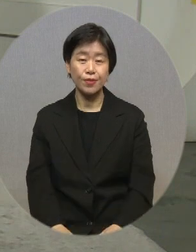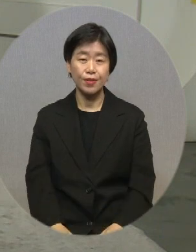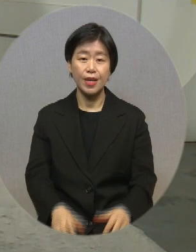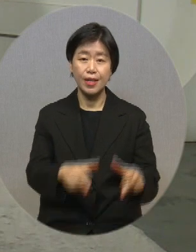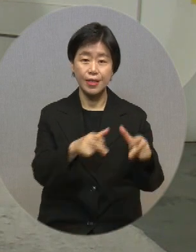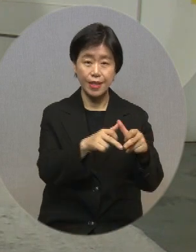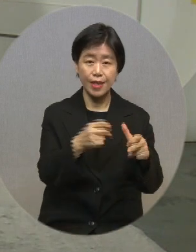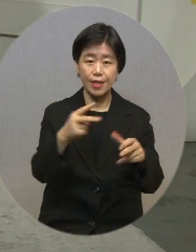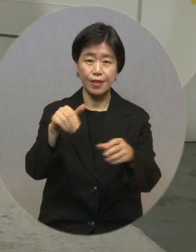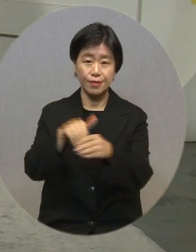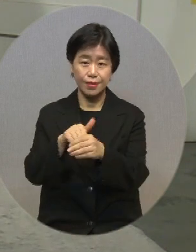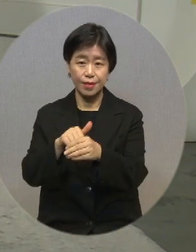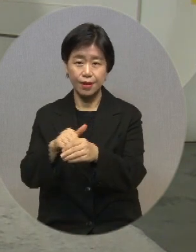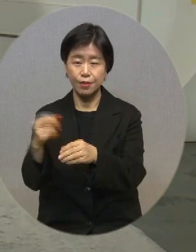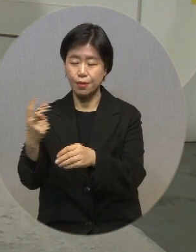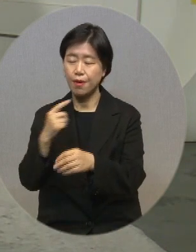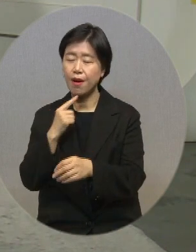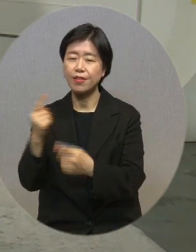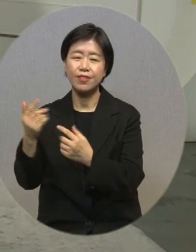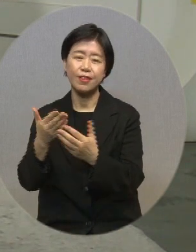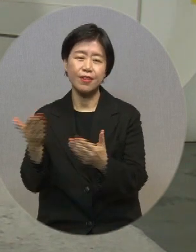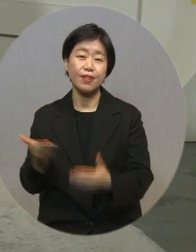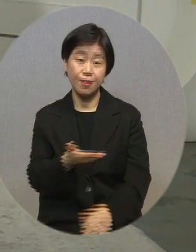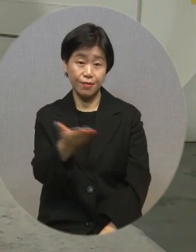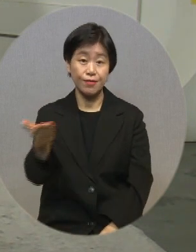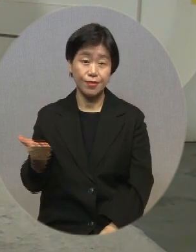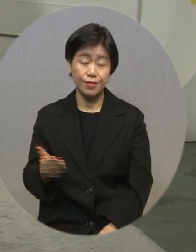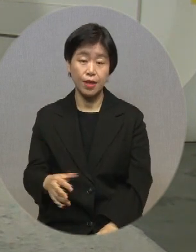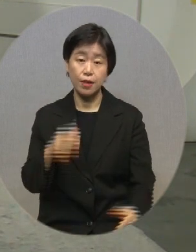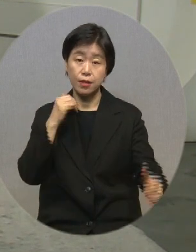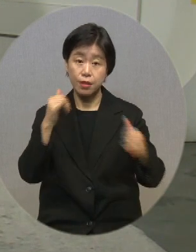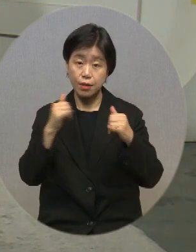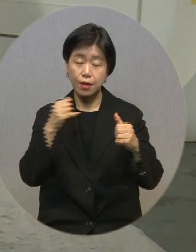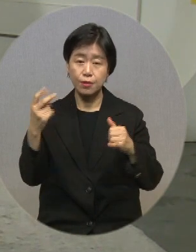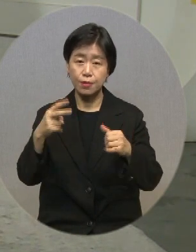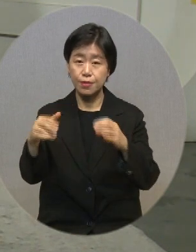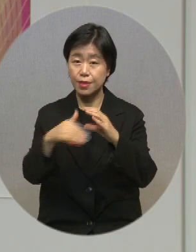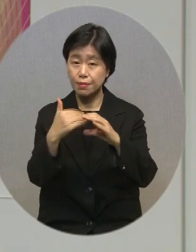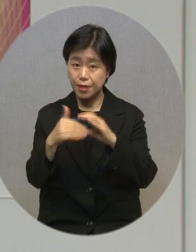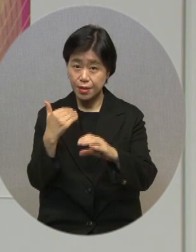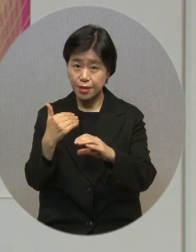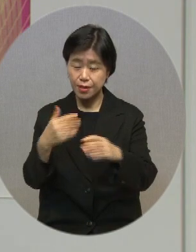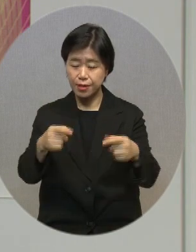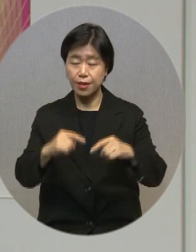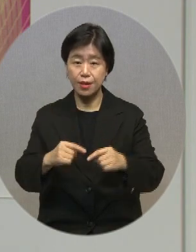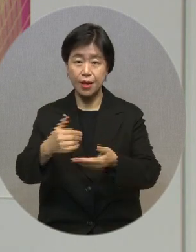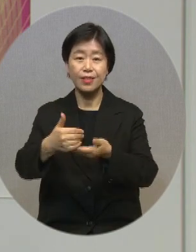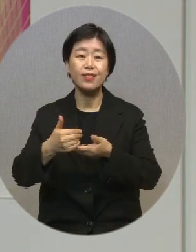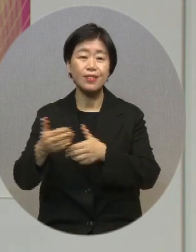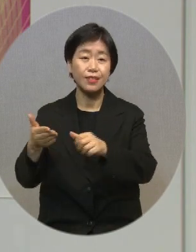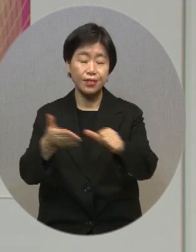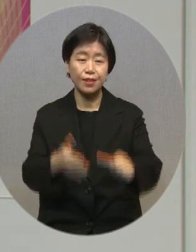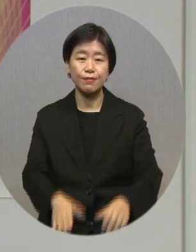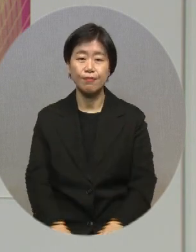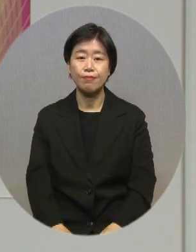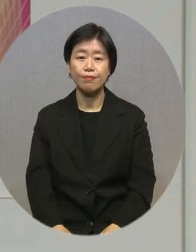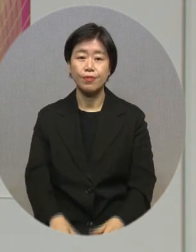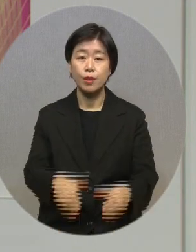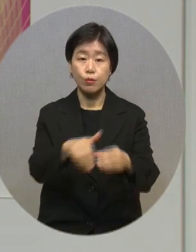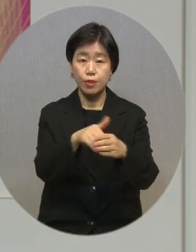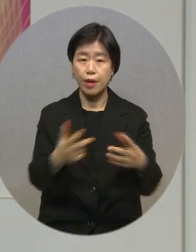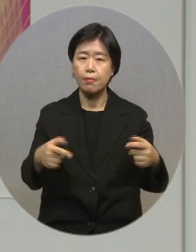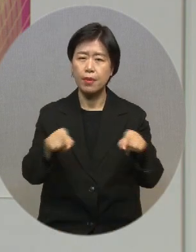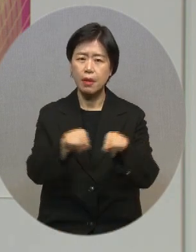여러분 그리고 다문화 가족 여러분 그리고 어르신 여러분 전화와 이메일을 통한 참가 신청을 부탁드립니다. 문화 소외 계층인 장애인